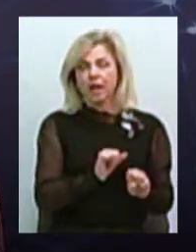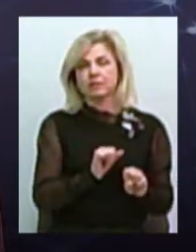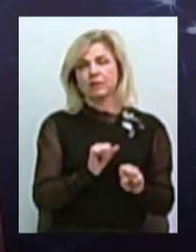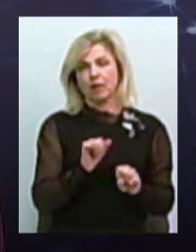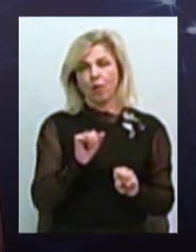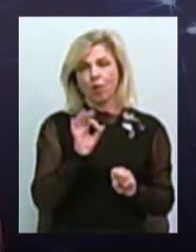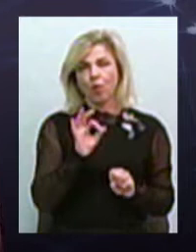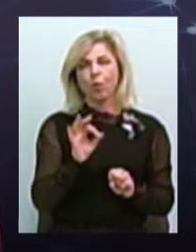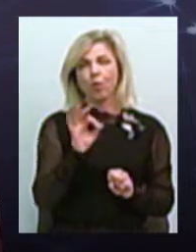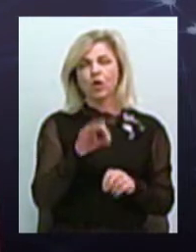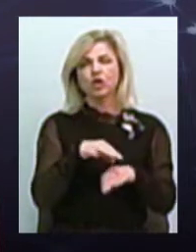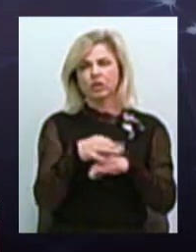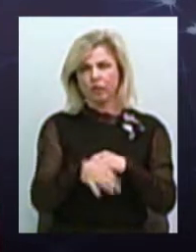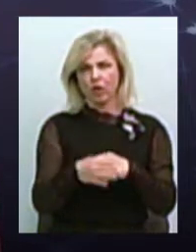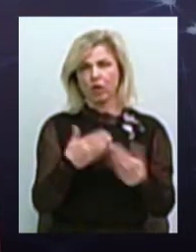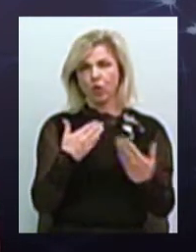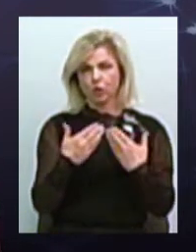що